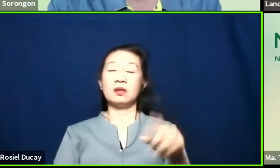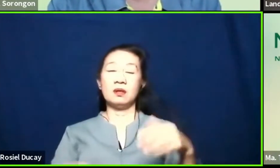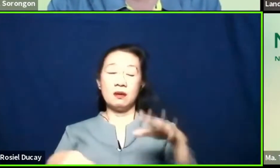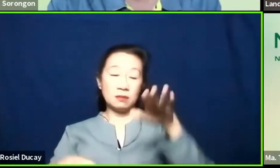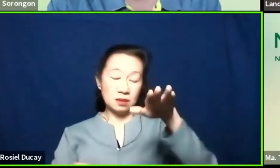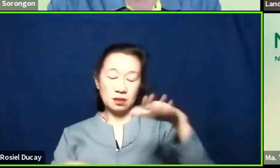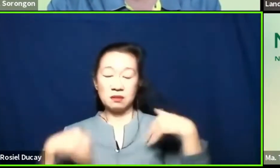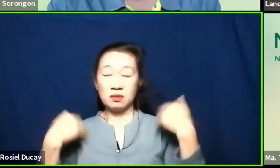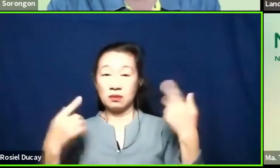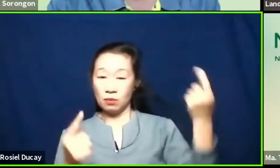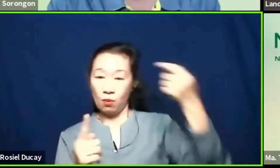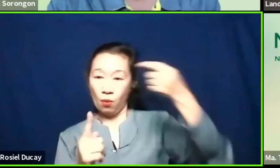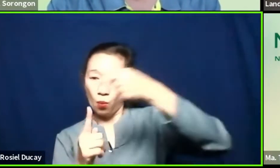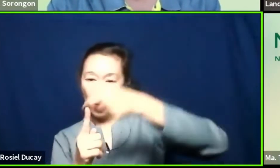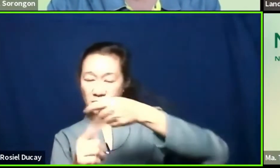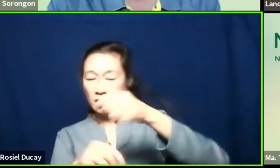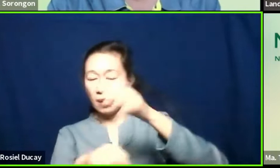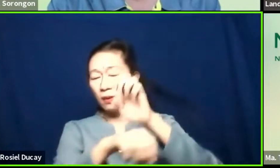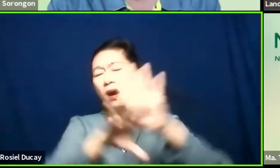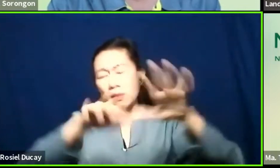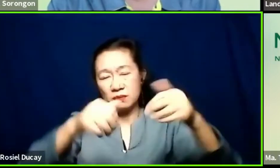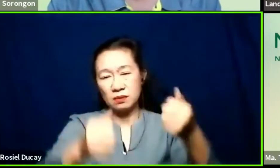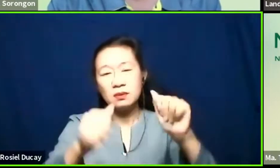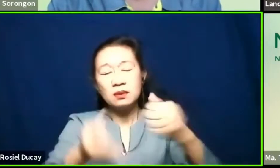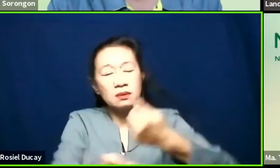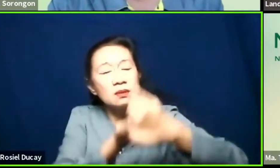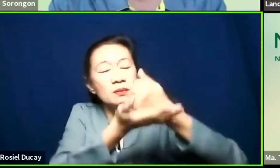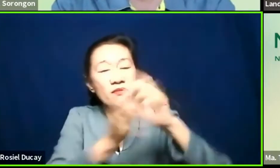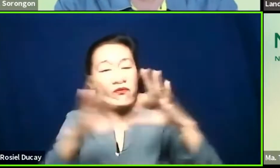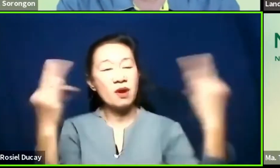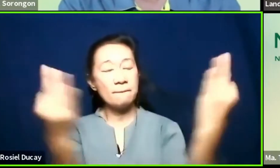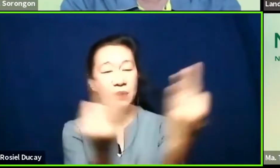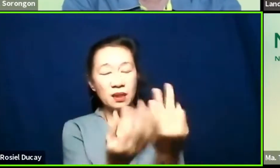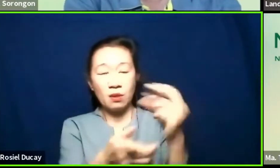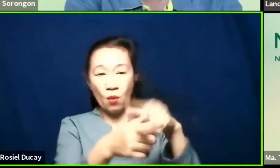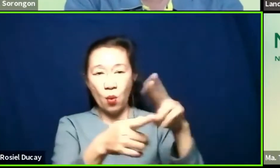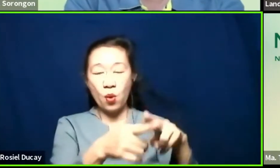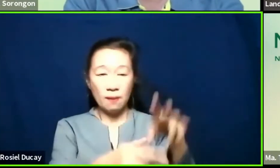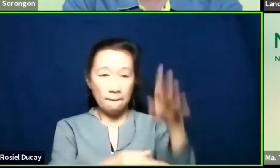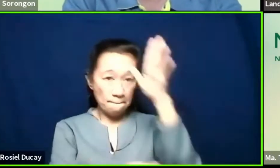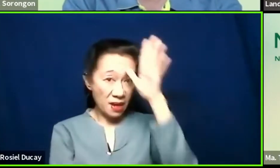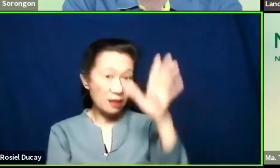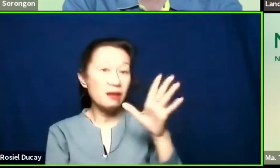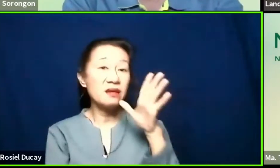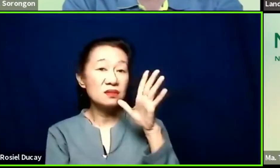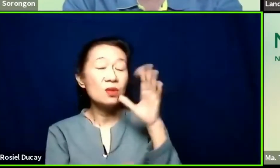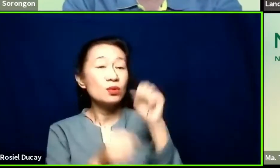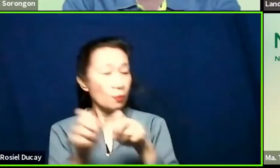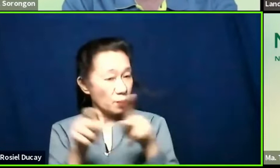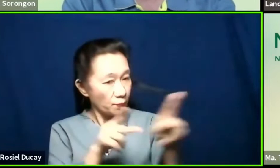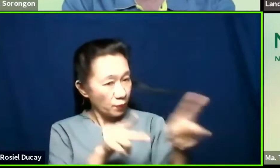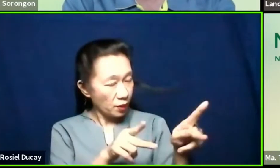towards employment? Paano makakatulong ang kanyang pamilya o ang kanyang mga magulang para ihanda